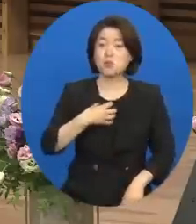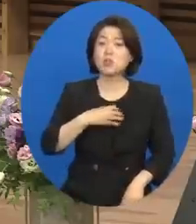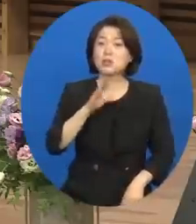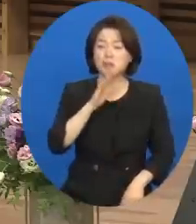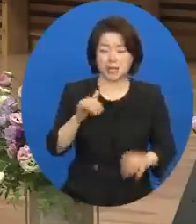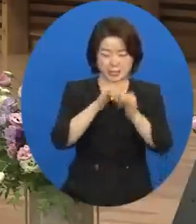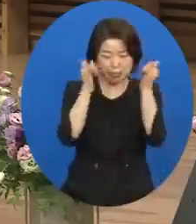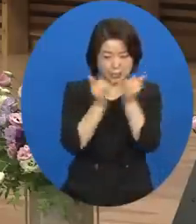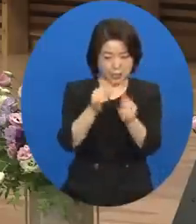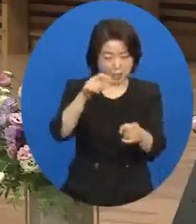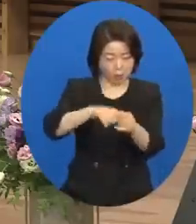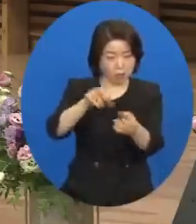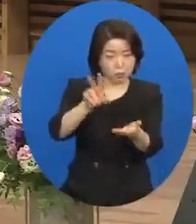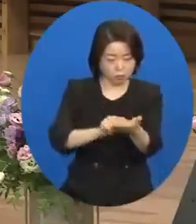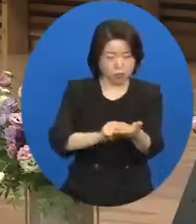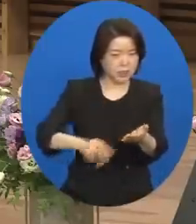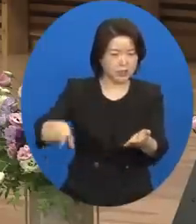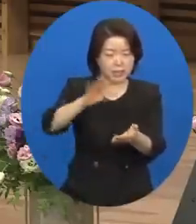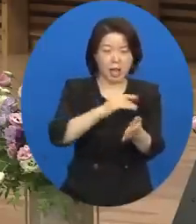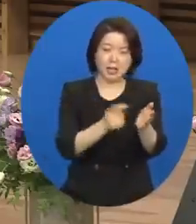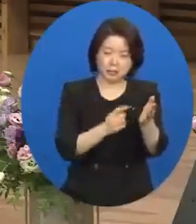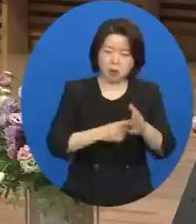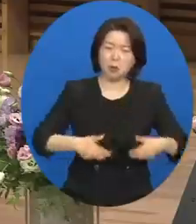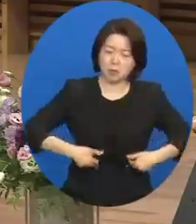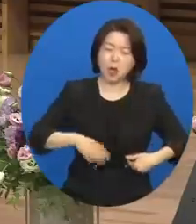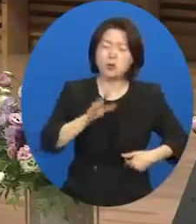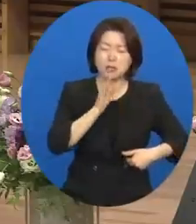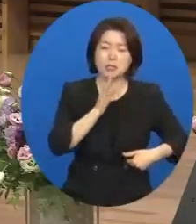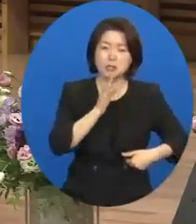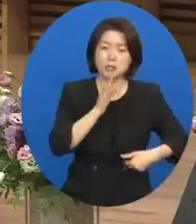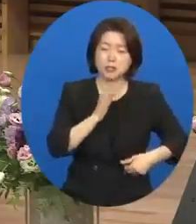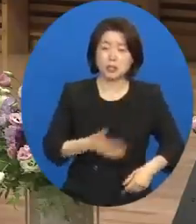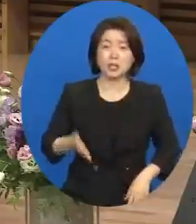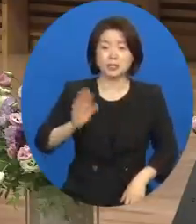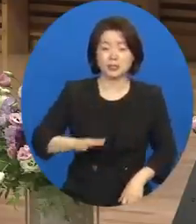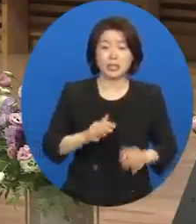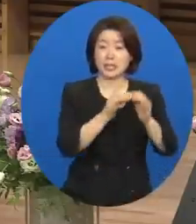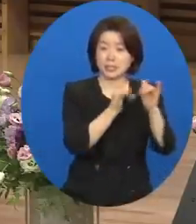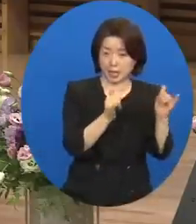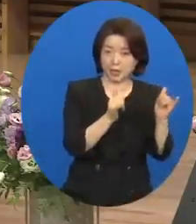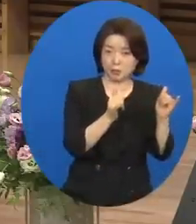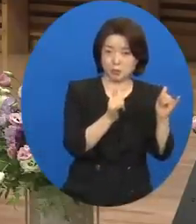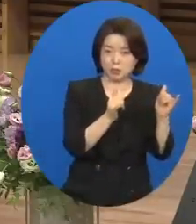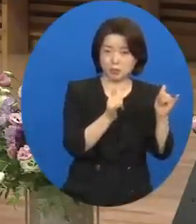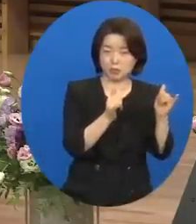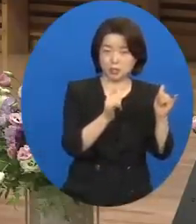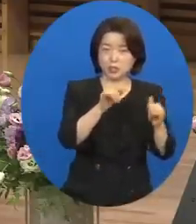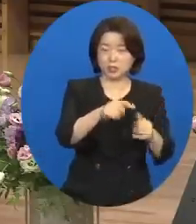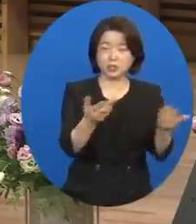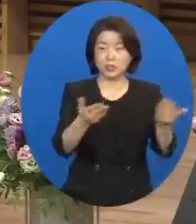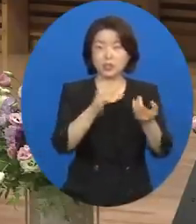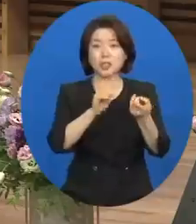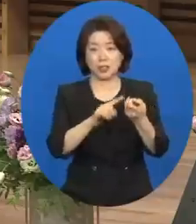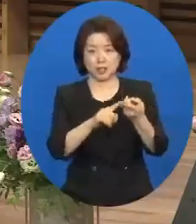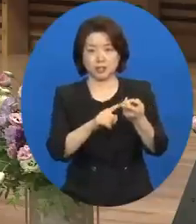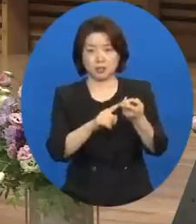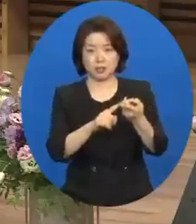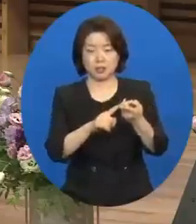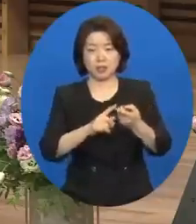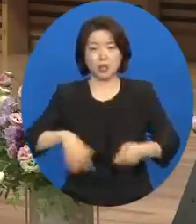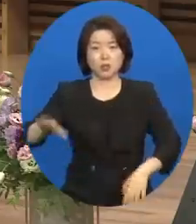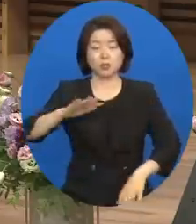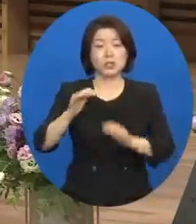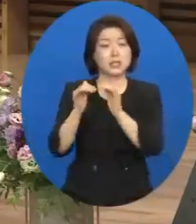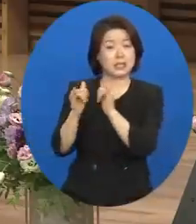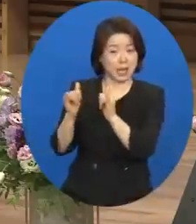사회적 문제 이런 거 다 다급하고 필요하지요. 근데 인간은 자, 그 일에 대해서 자, 우리